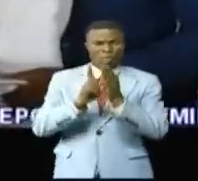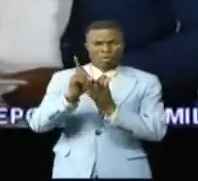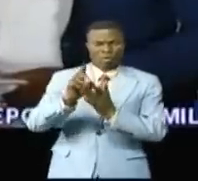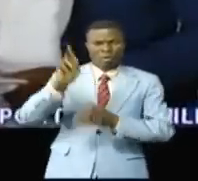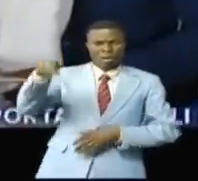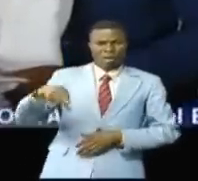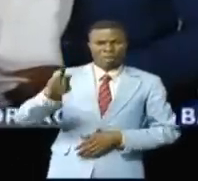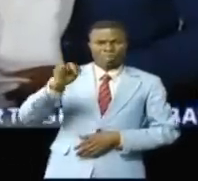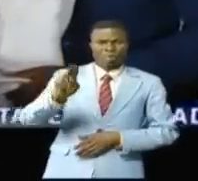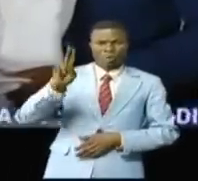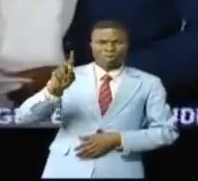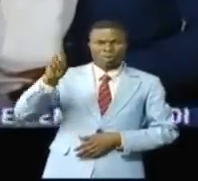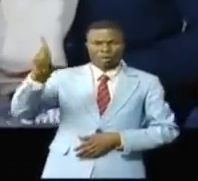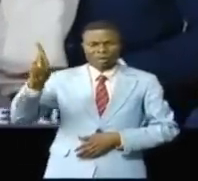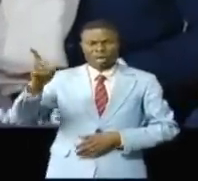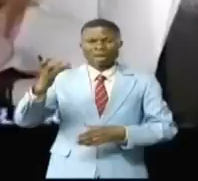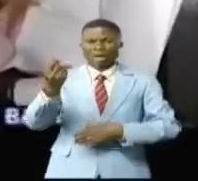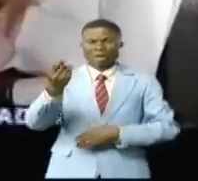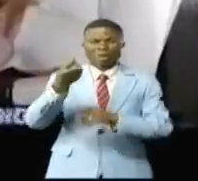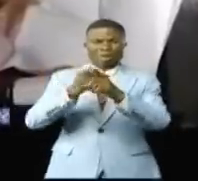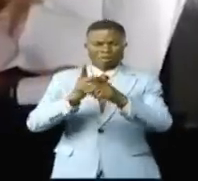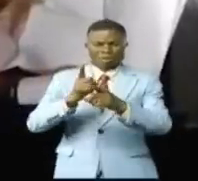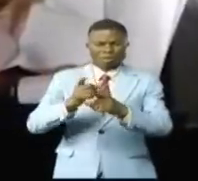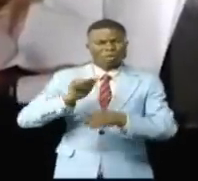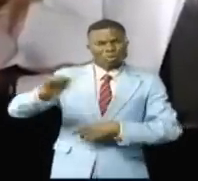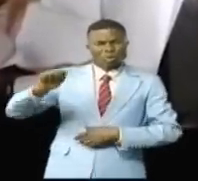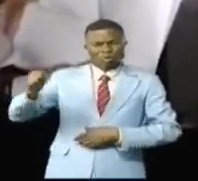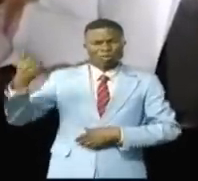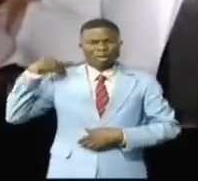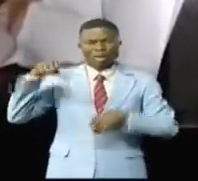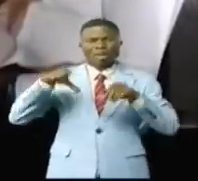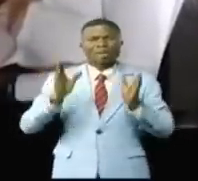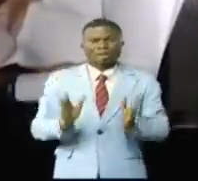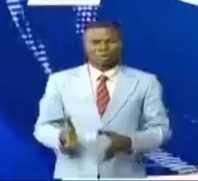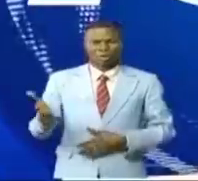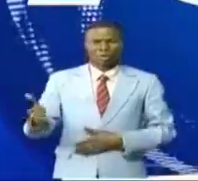en sigle, avec le financement des ressources propres de l'État congolais.